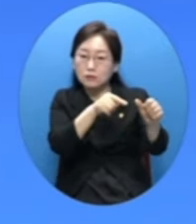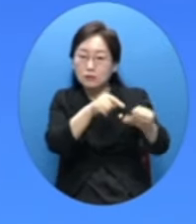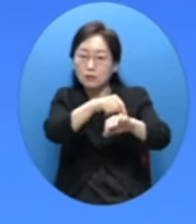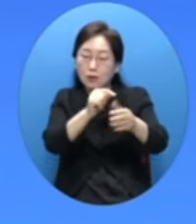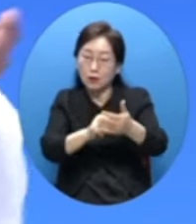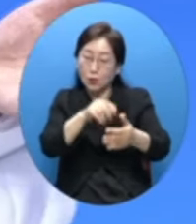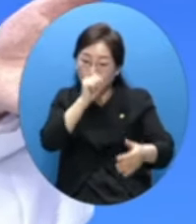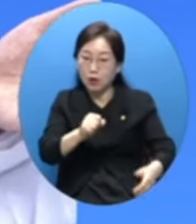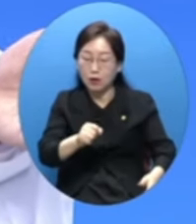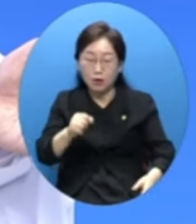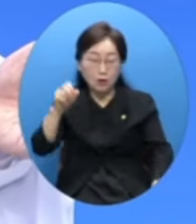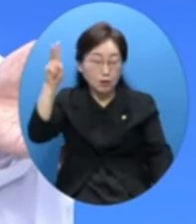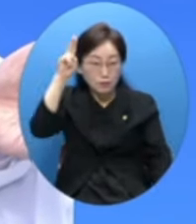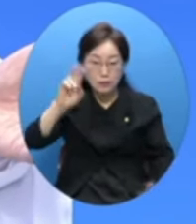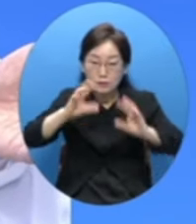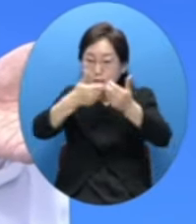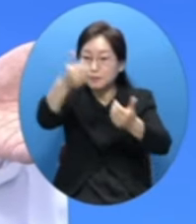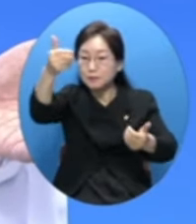세상을 떠나서 19일 만에